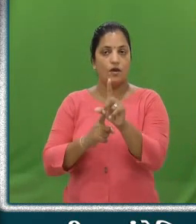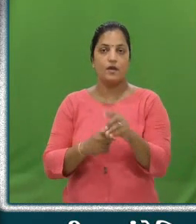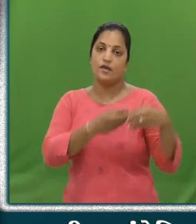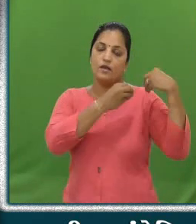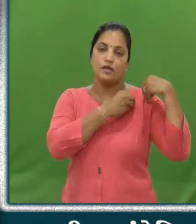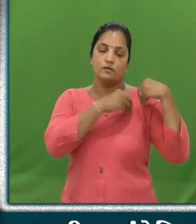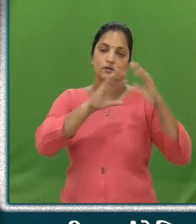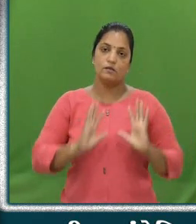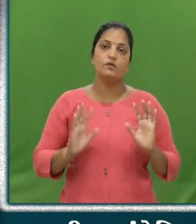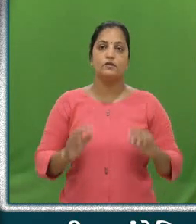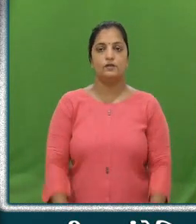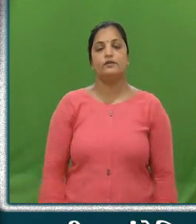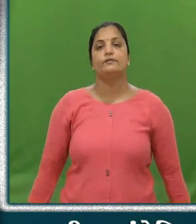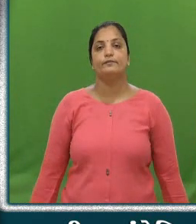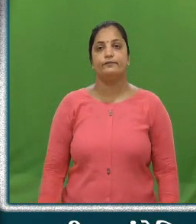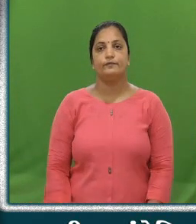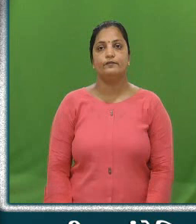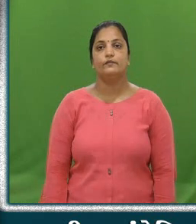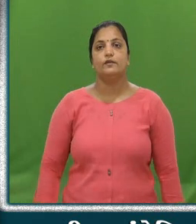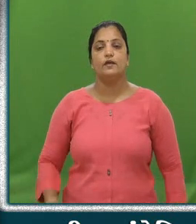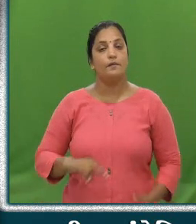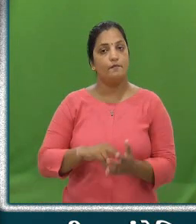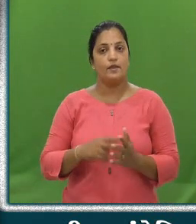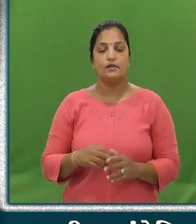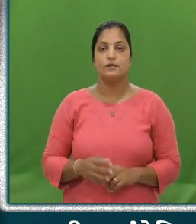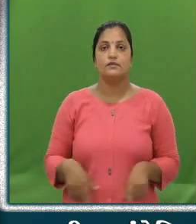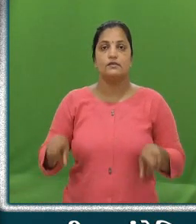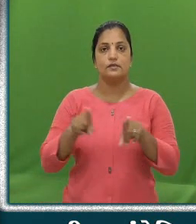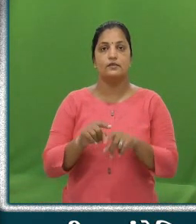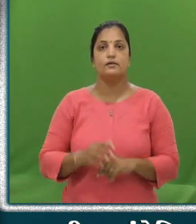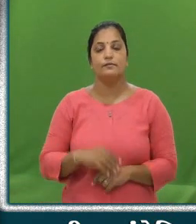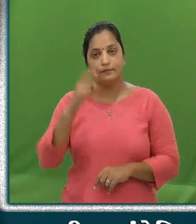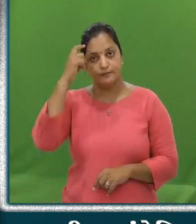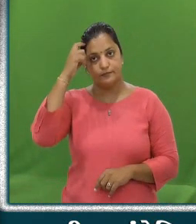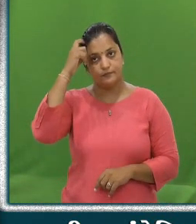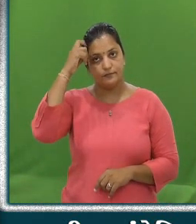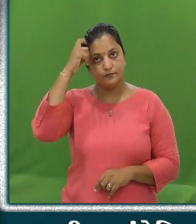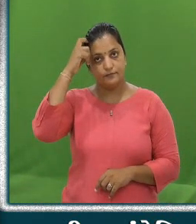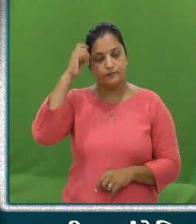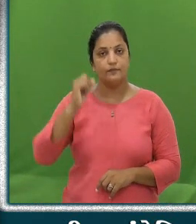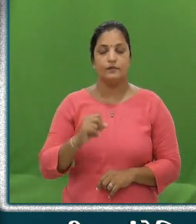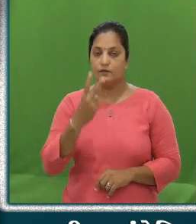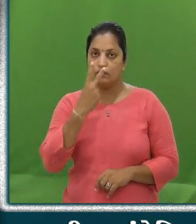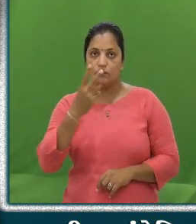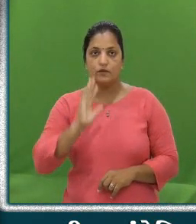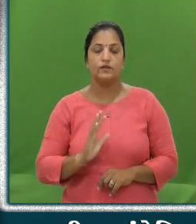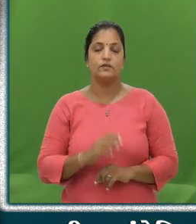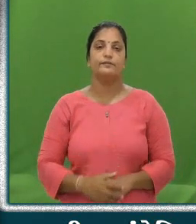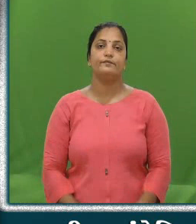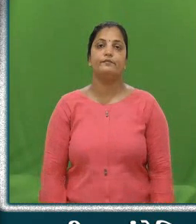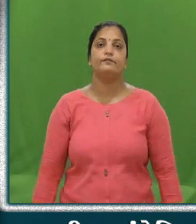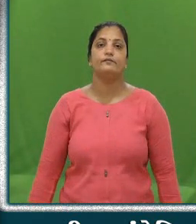આ રીતે જવાબદાર હોય છે એટલે આ રીતે તમારે માનવની અંદર લિંગ નિશ્ચયન જોવા મળતું